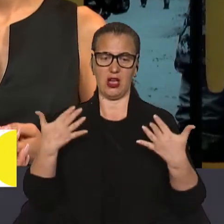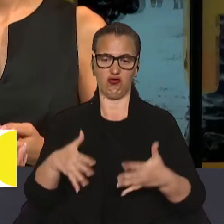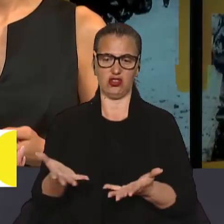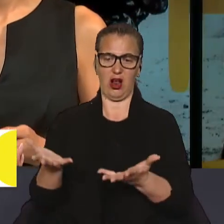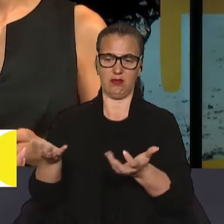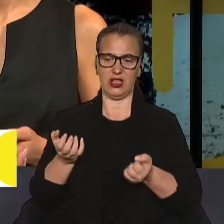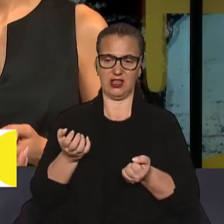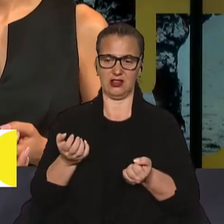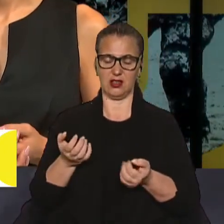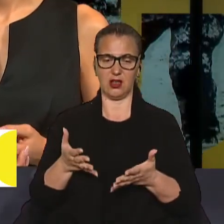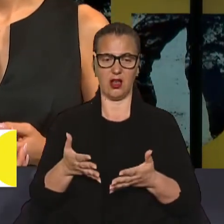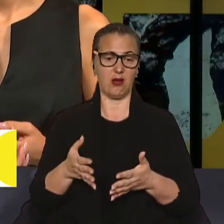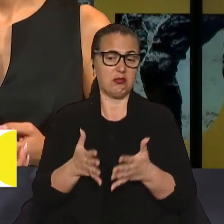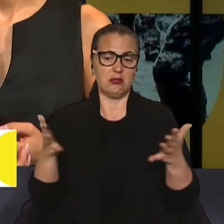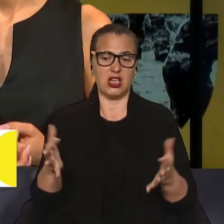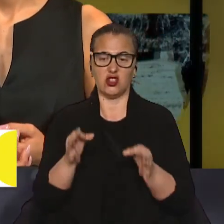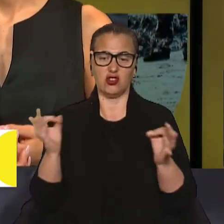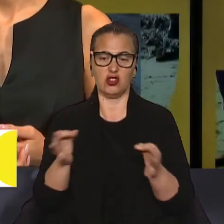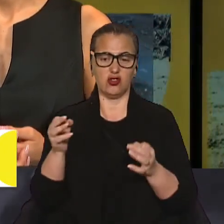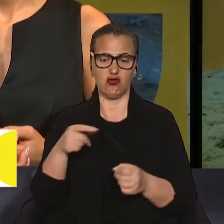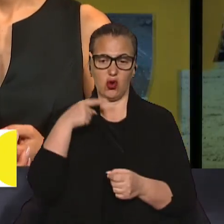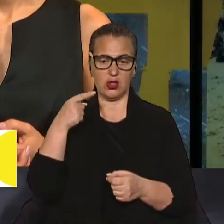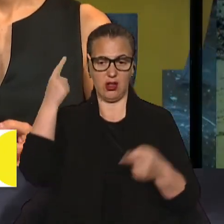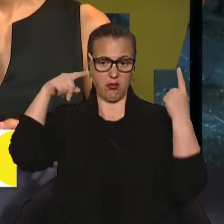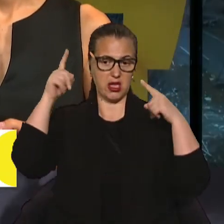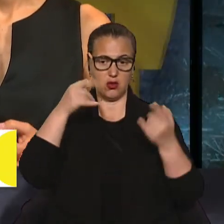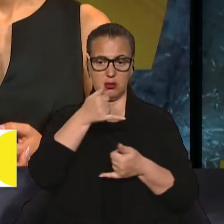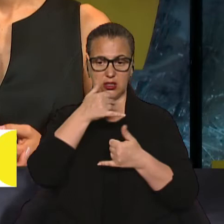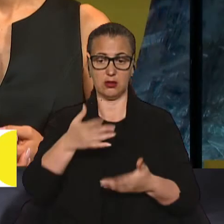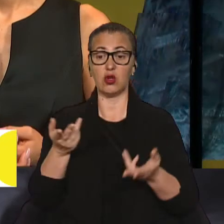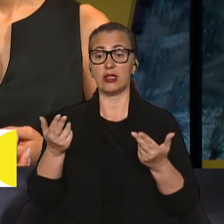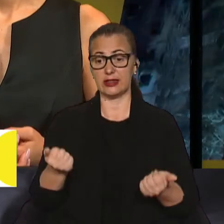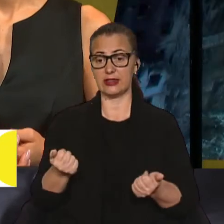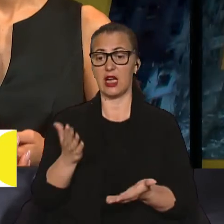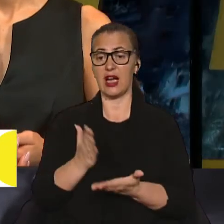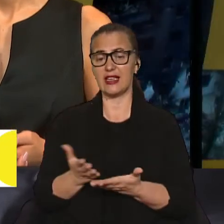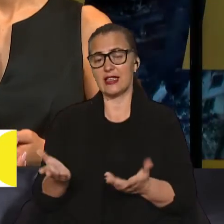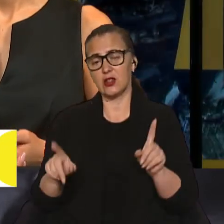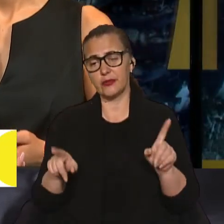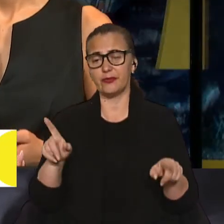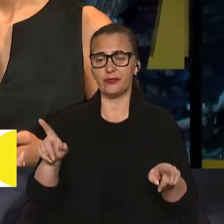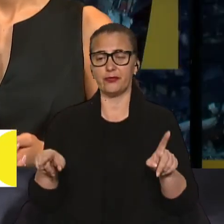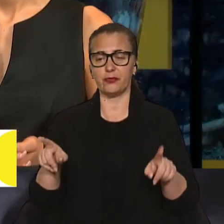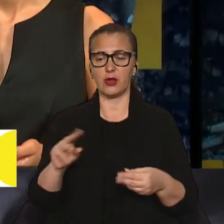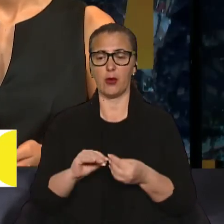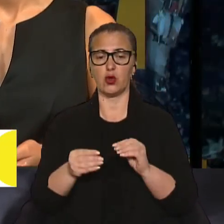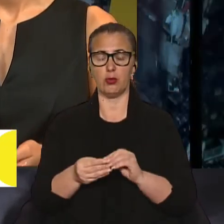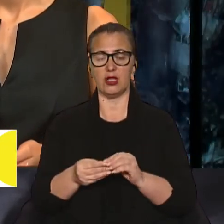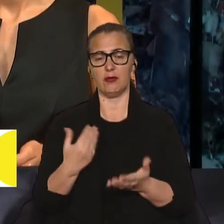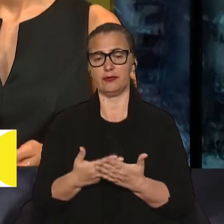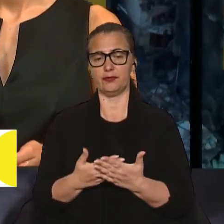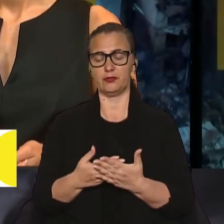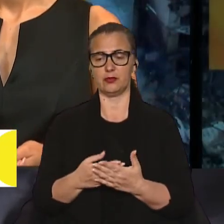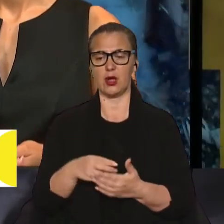приняли. Большего ничего они практически придумать не могут. Угу. Да, есть кое-какие проблемы, допустим, там